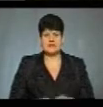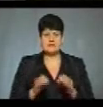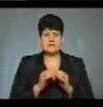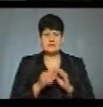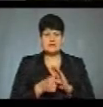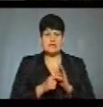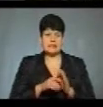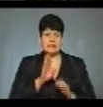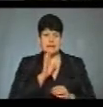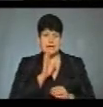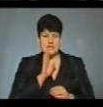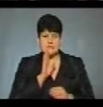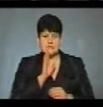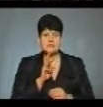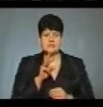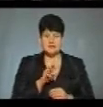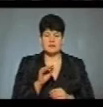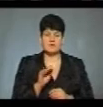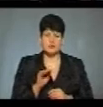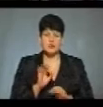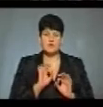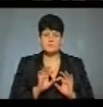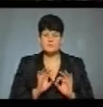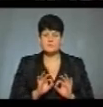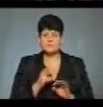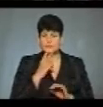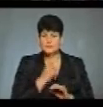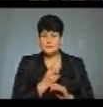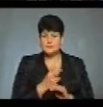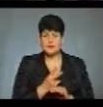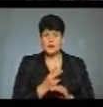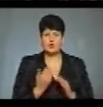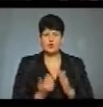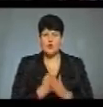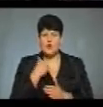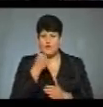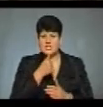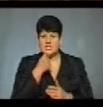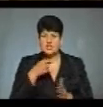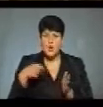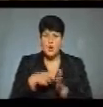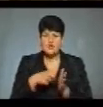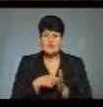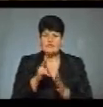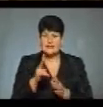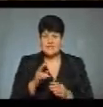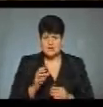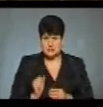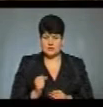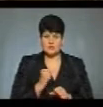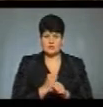Десятикласниця Залозецької школи Маргарита Федорович демонструє композицію «Новорічна годівничка». Каже, виготовили її під час занять у